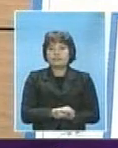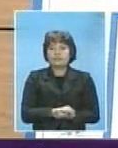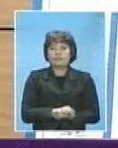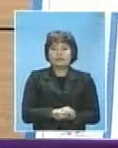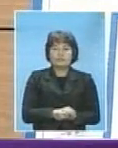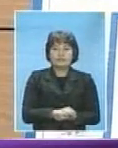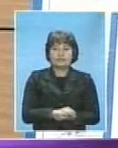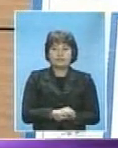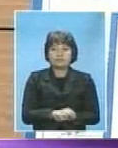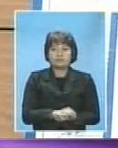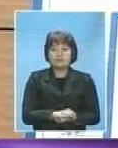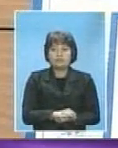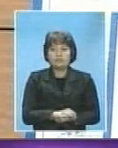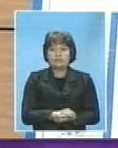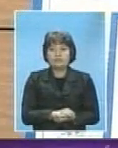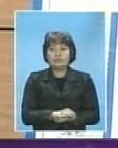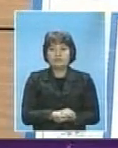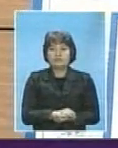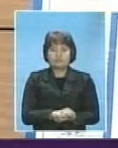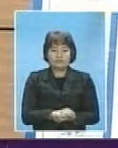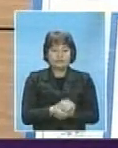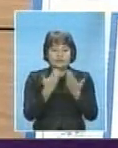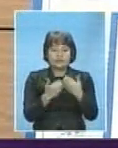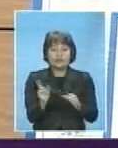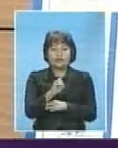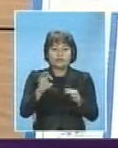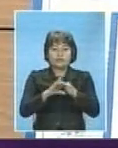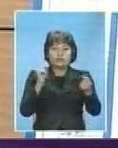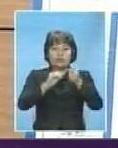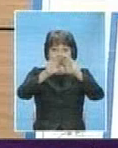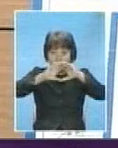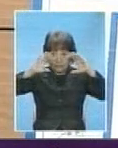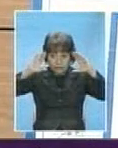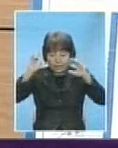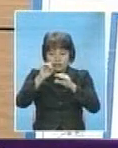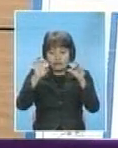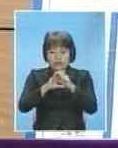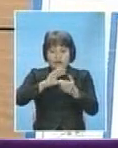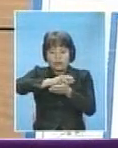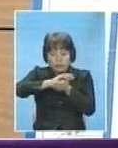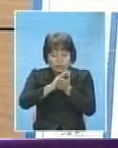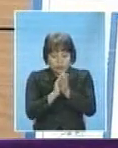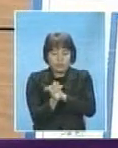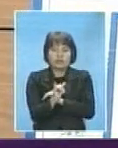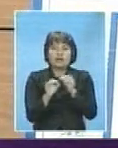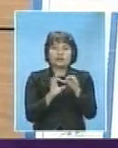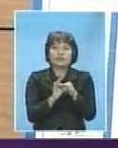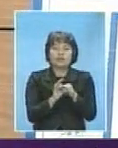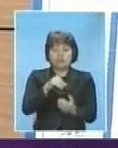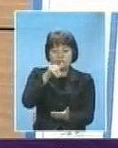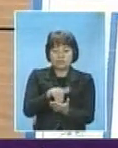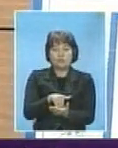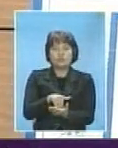จังหวัดดังกล่าวนั้นเป็นจังหวะที่ทางรัฐบาลเองนั้นยังไม่ได้มีการบูรณาการโดยการจัดตั้งศูนย์